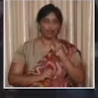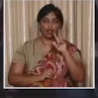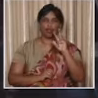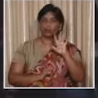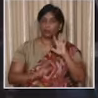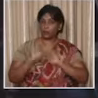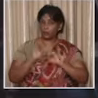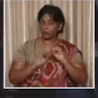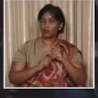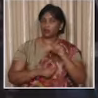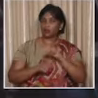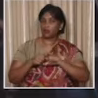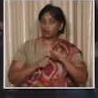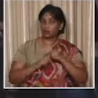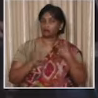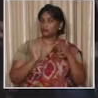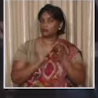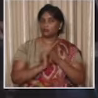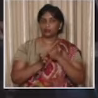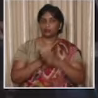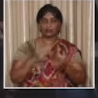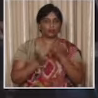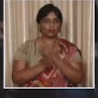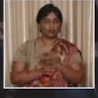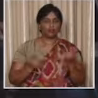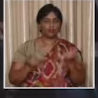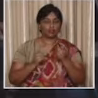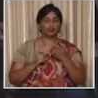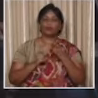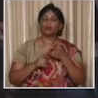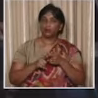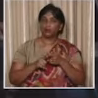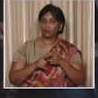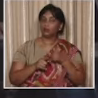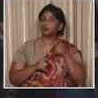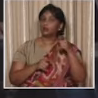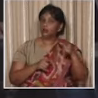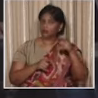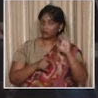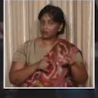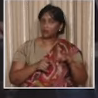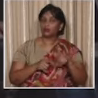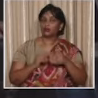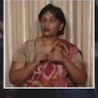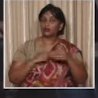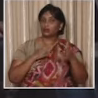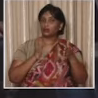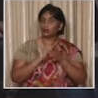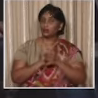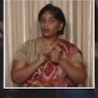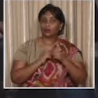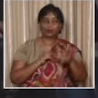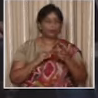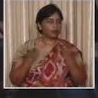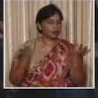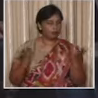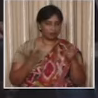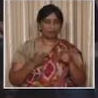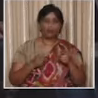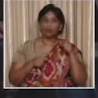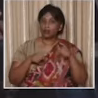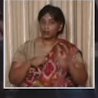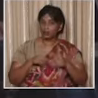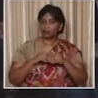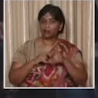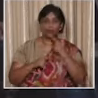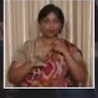85%ක් ආයතනවල සාමූහික ගිවිසුම් නැහැ. සාප්පුහක් කාර්යාල සේවක ඒ අයට මේ සාමූහික ගිවිසුම් ක්‍රියාත්මක වෙන්නෙම නැහැ. අද